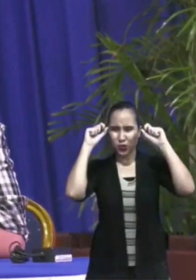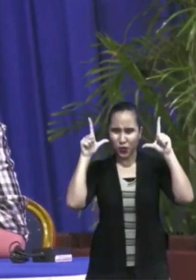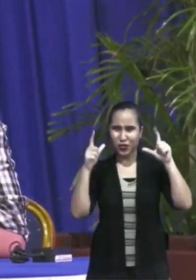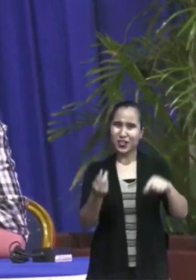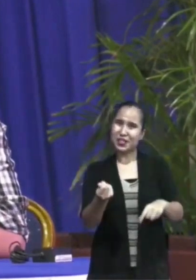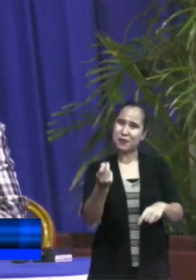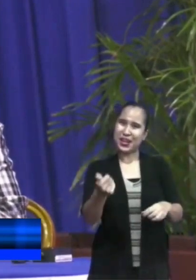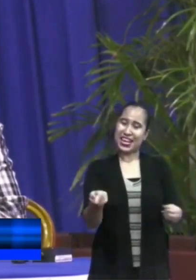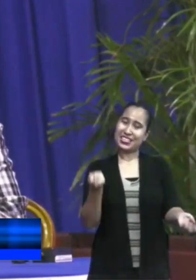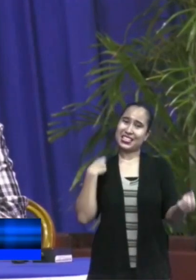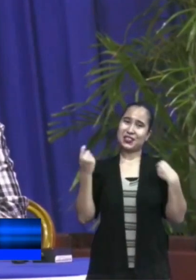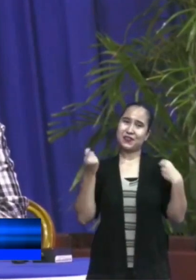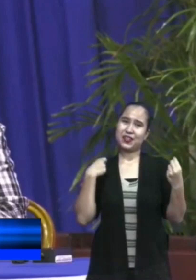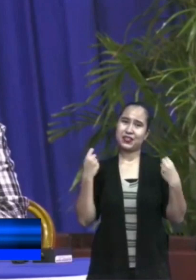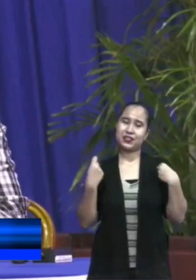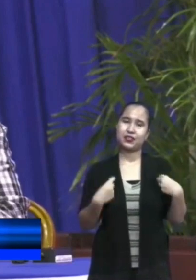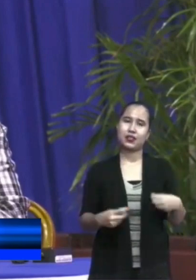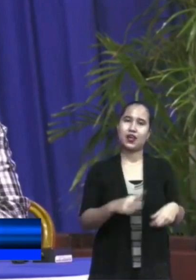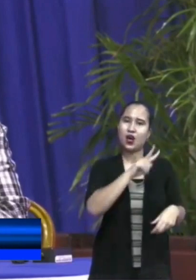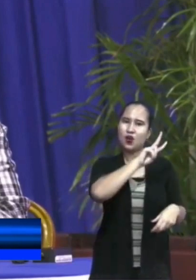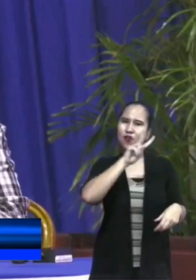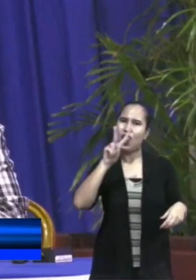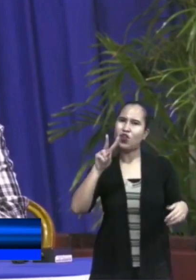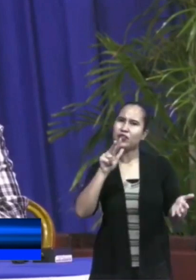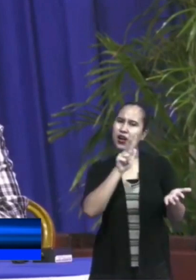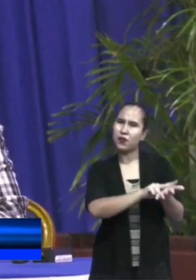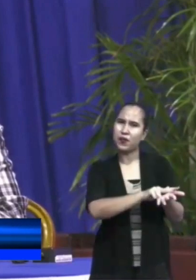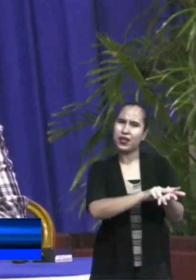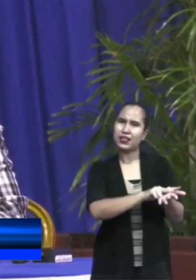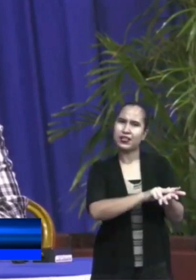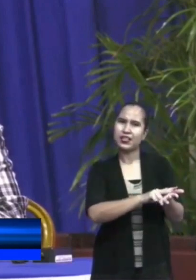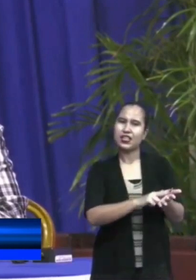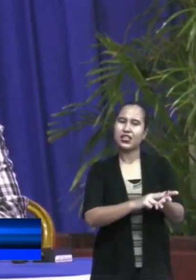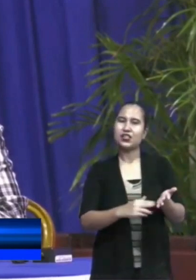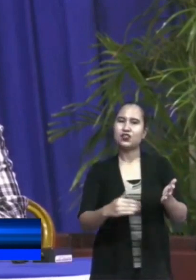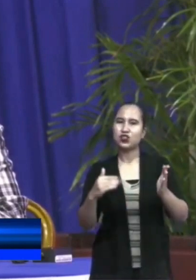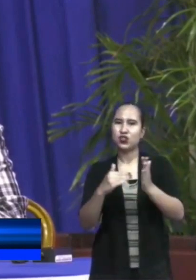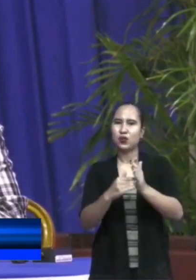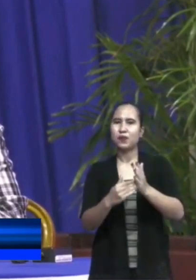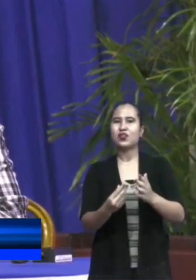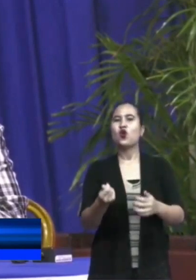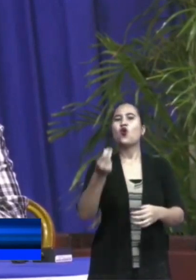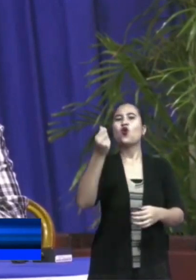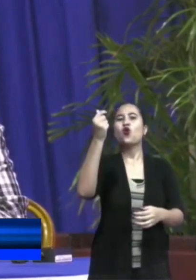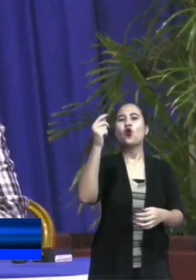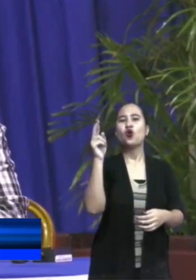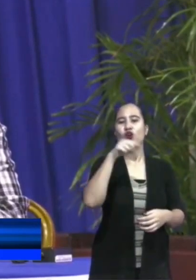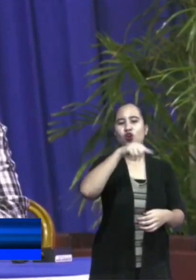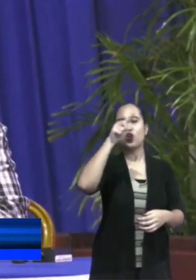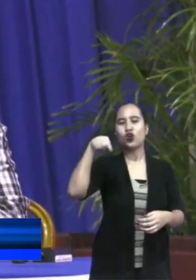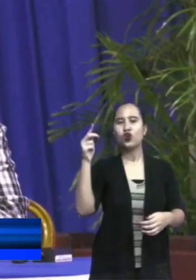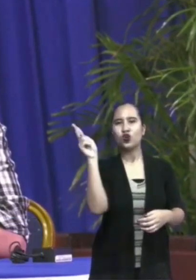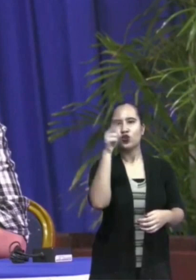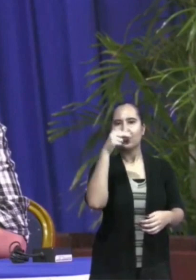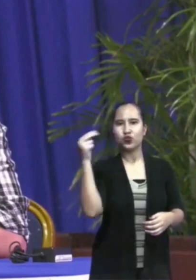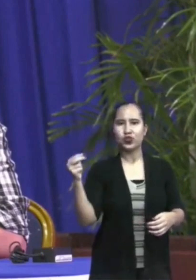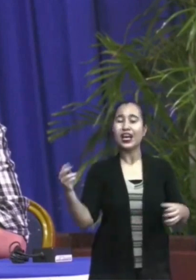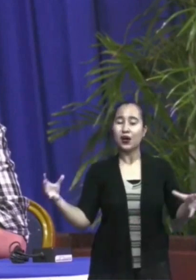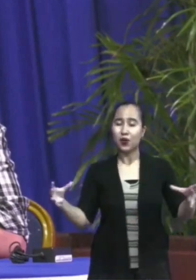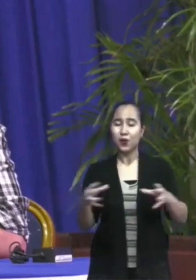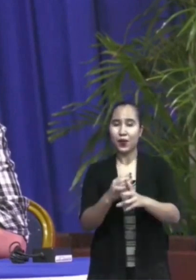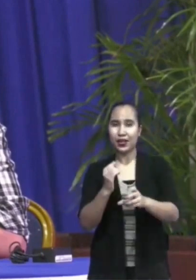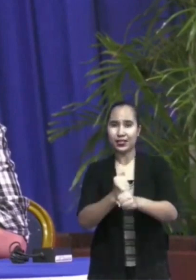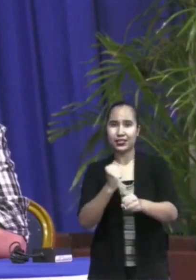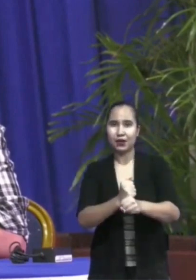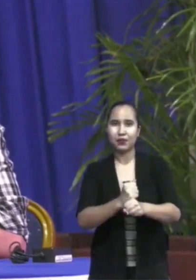winkels. De valutawet heeft de koersvlucht aan abrupt halt toegeroepen. We werken eraan met de centrale bank om de situatie verder